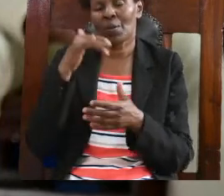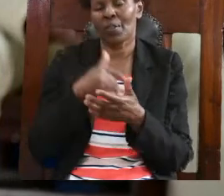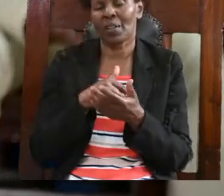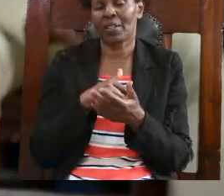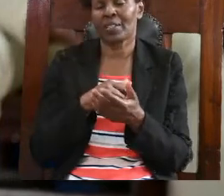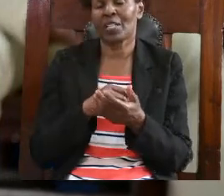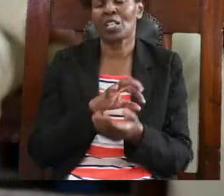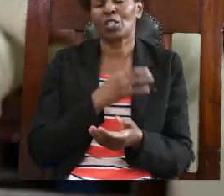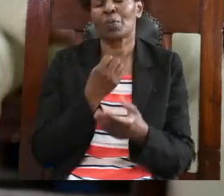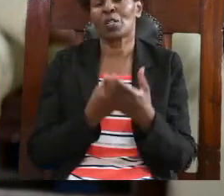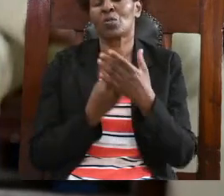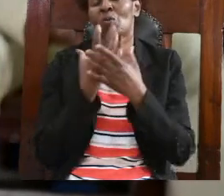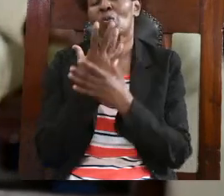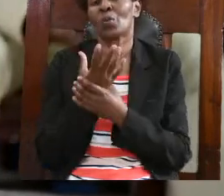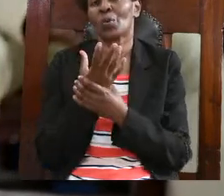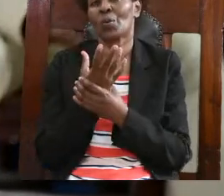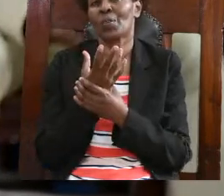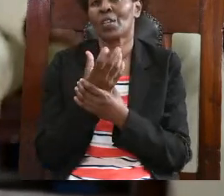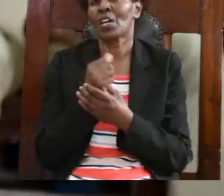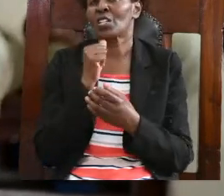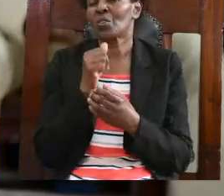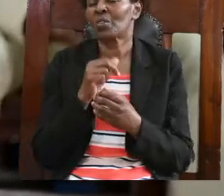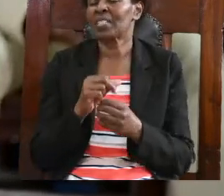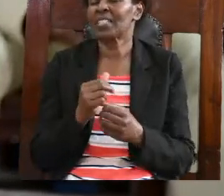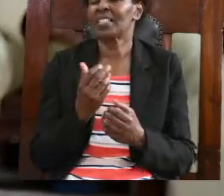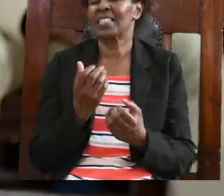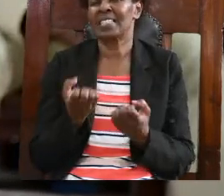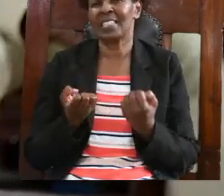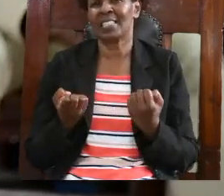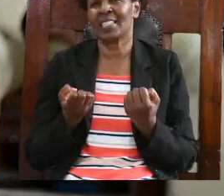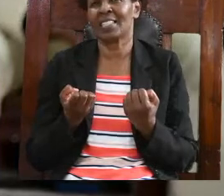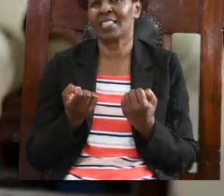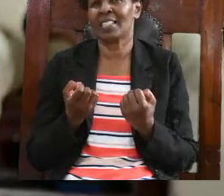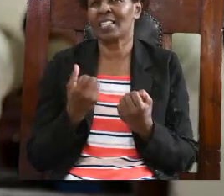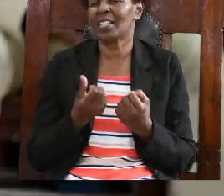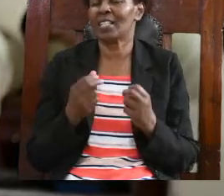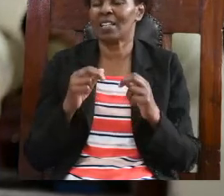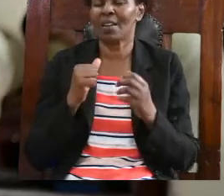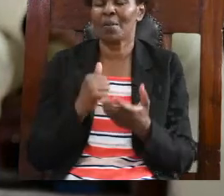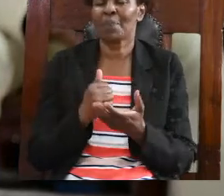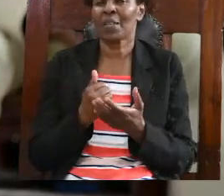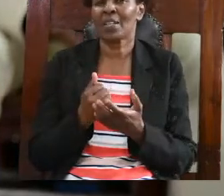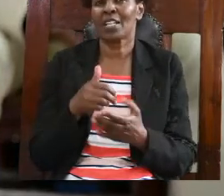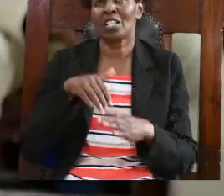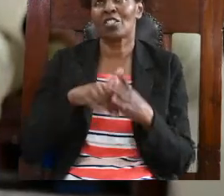wa kiroho hauhitaji usimamizi. Na ni katika jina la mwanao